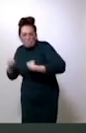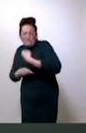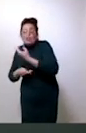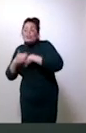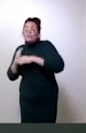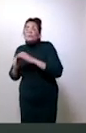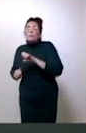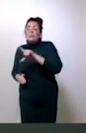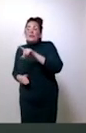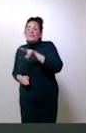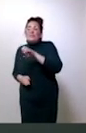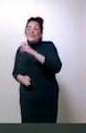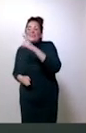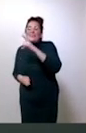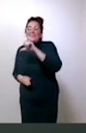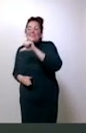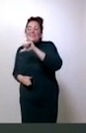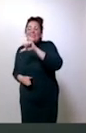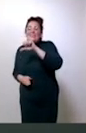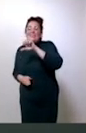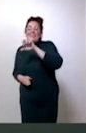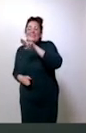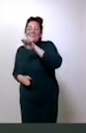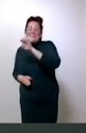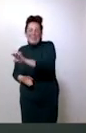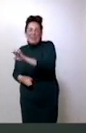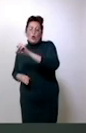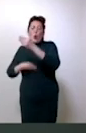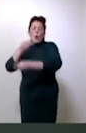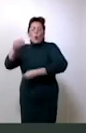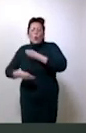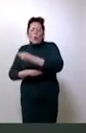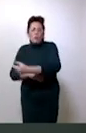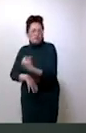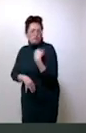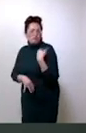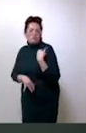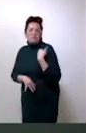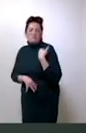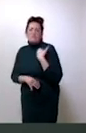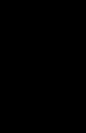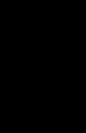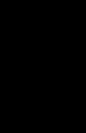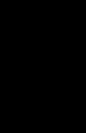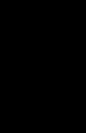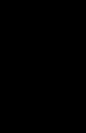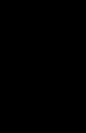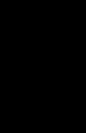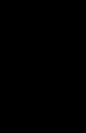sur Euratlantique ou celui qui vient d'être achevé assez récemment, celui de Cœur de Ginkgo.